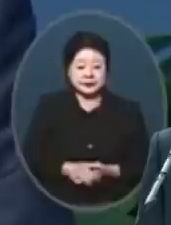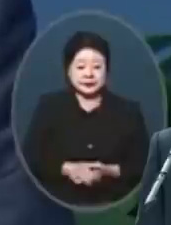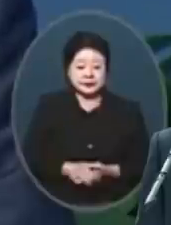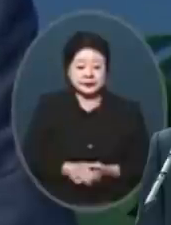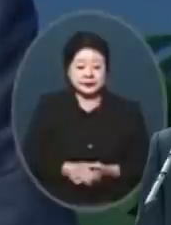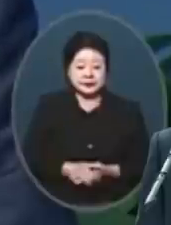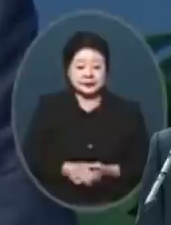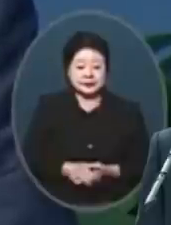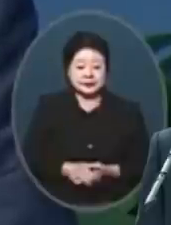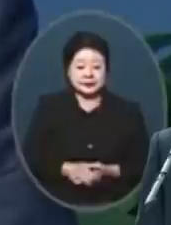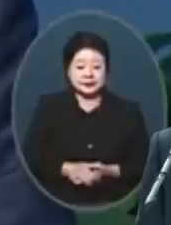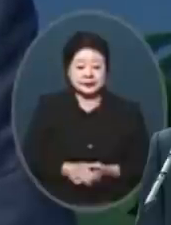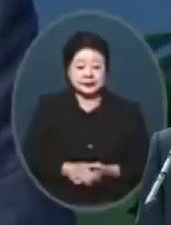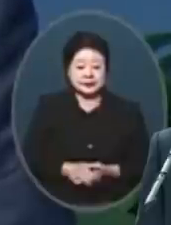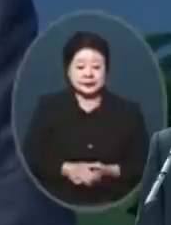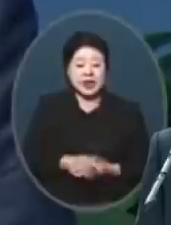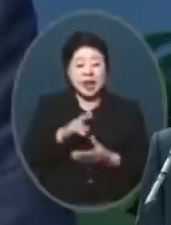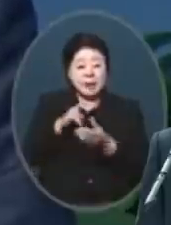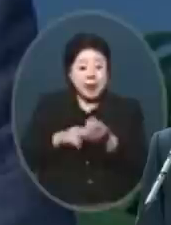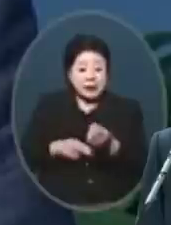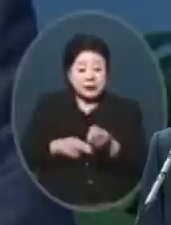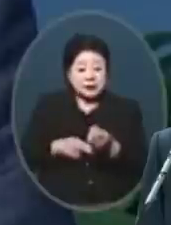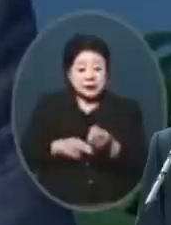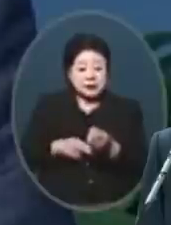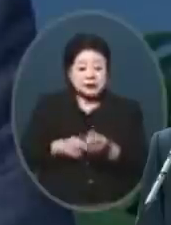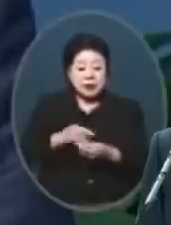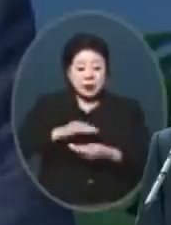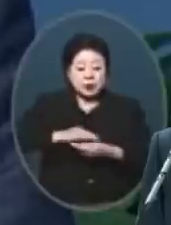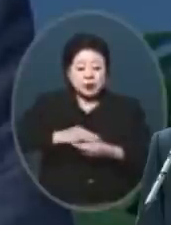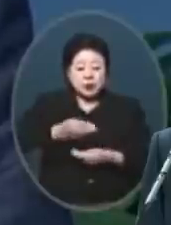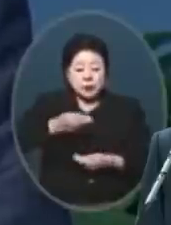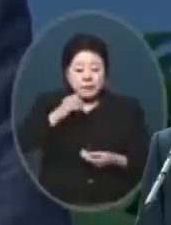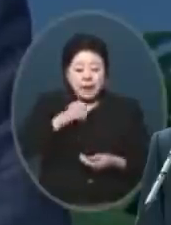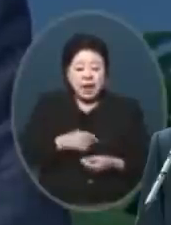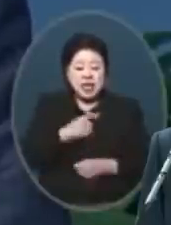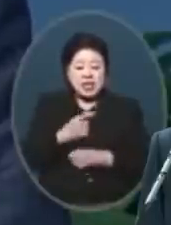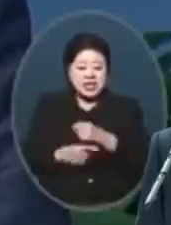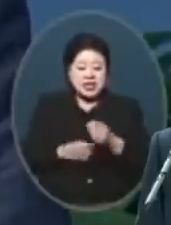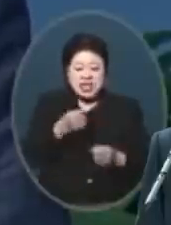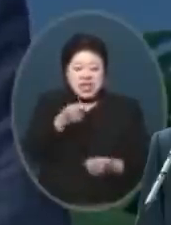그렇게 파는 토스트로서 1년에